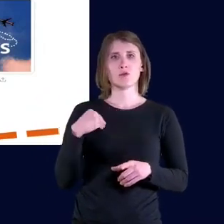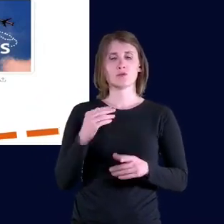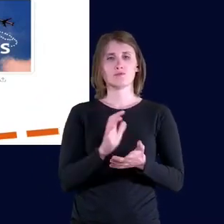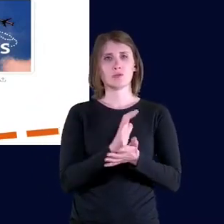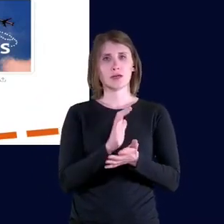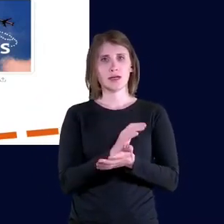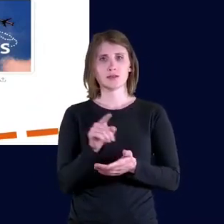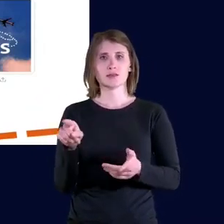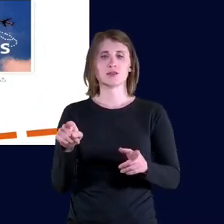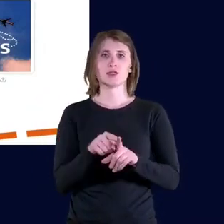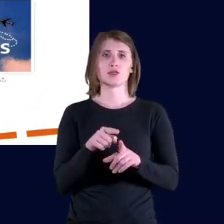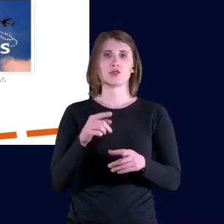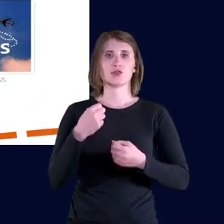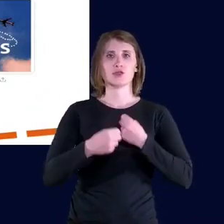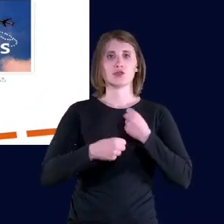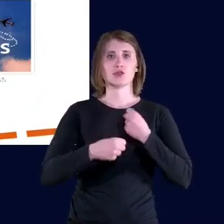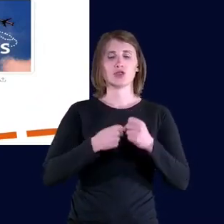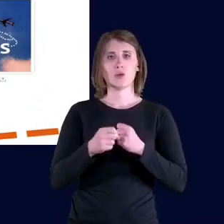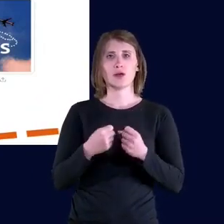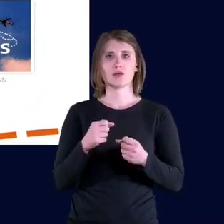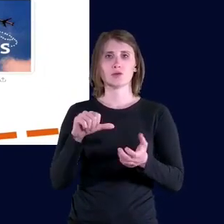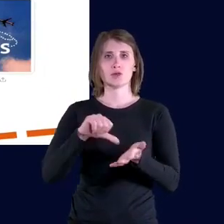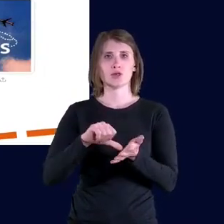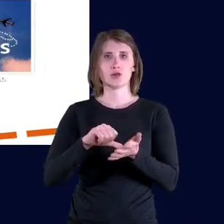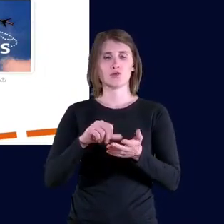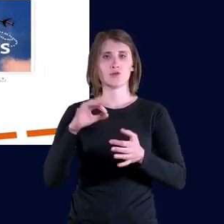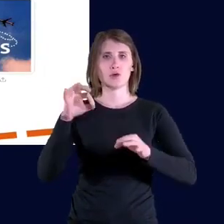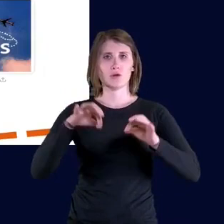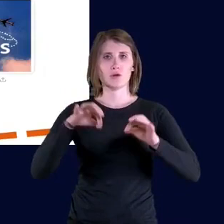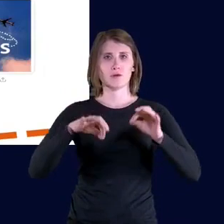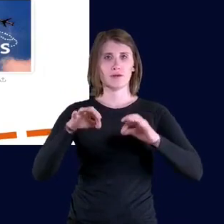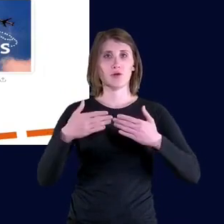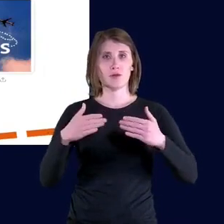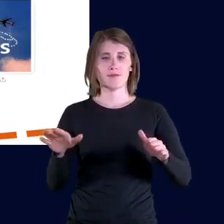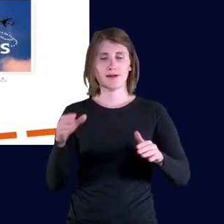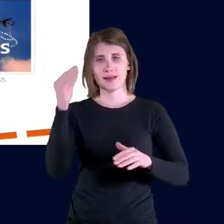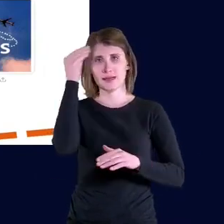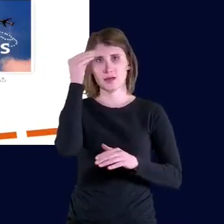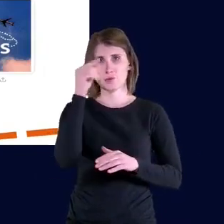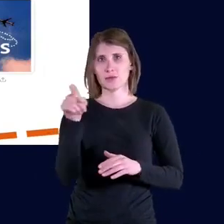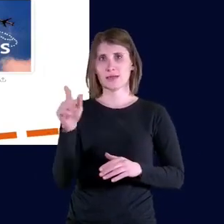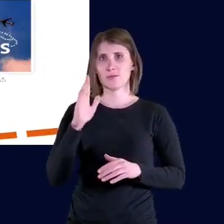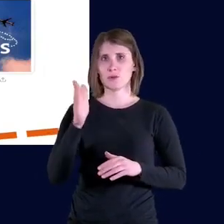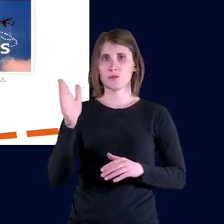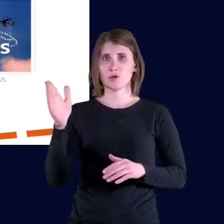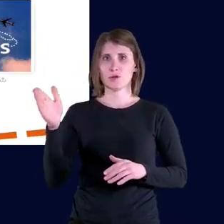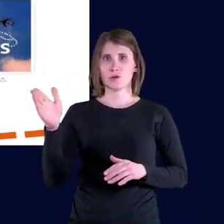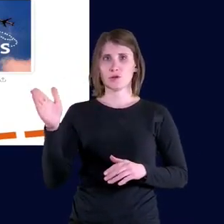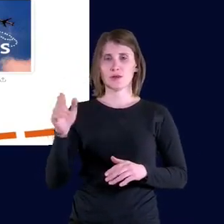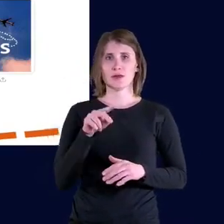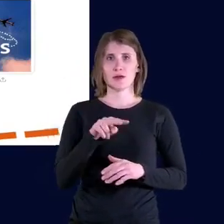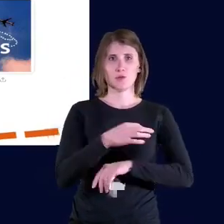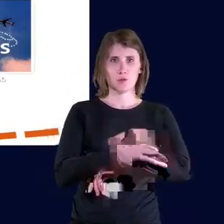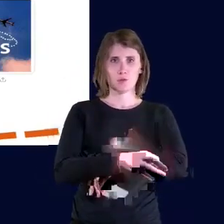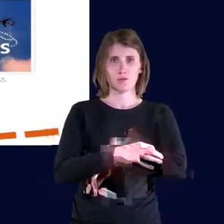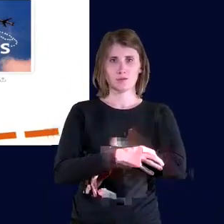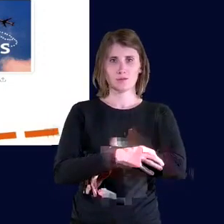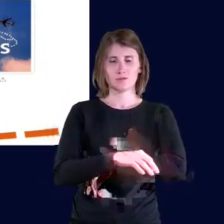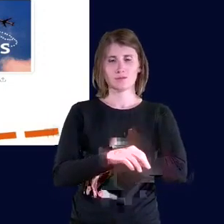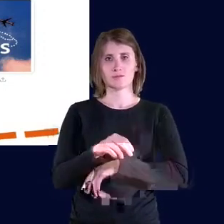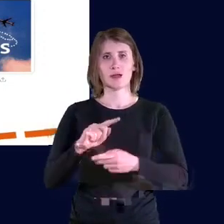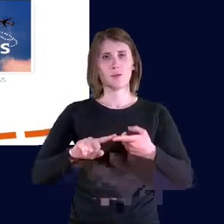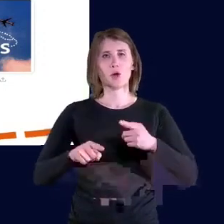podczerwień kompetencji otwartej nauki i Piotr Żak Politechniki Łódzkiej Gdański